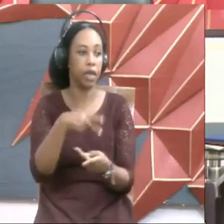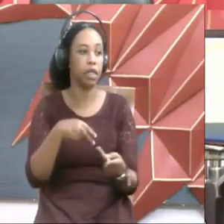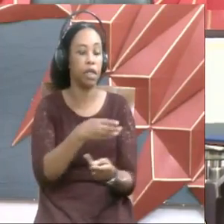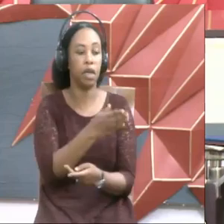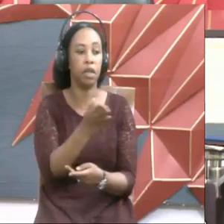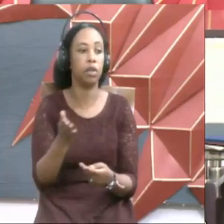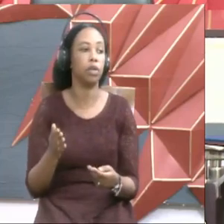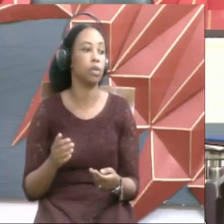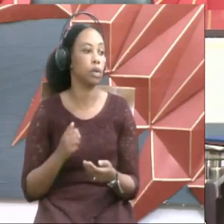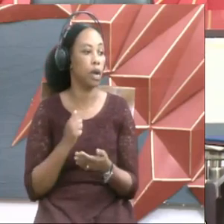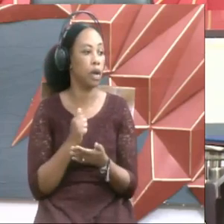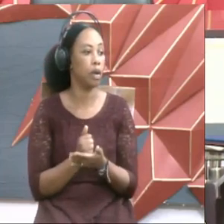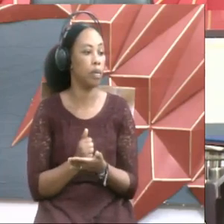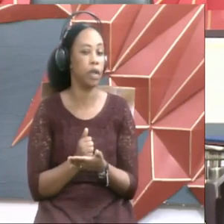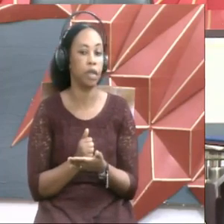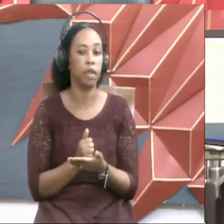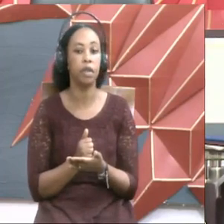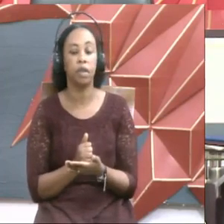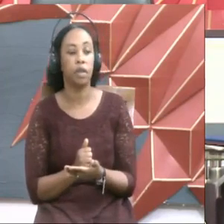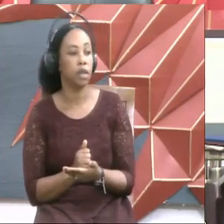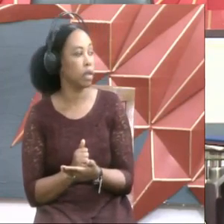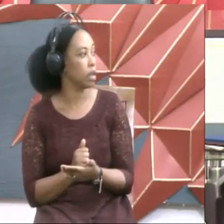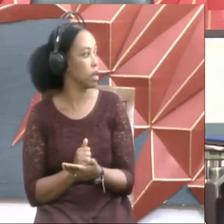au milieu parmi